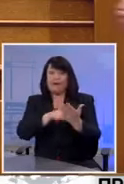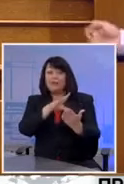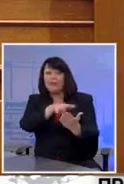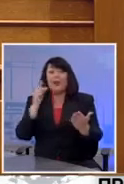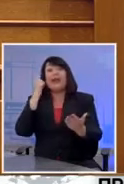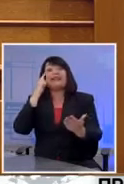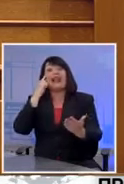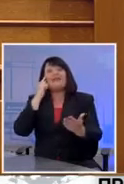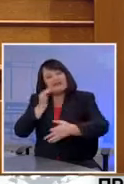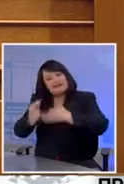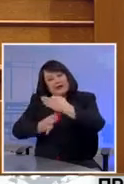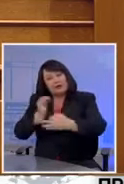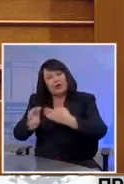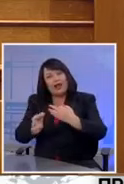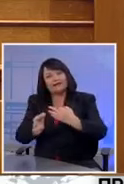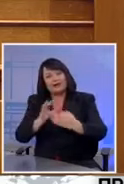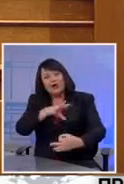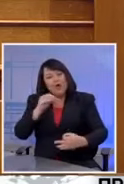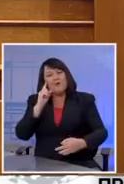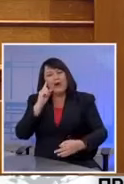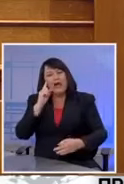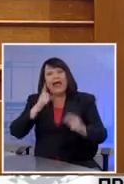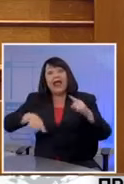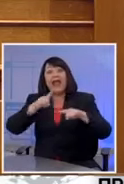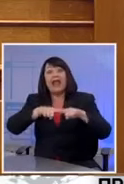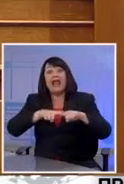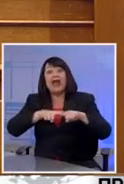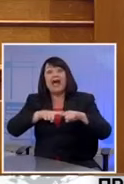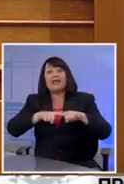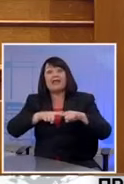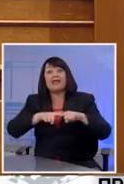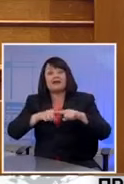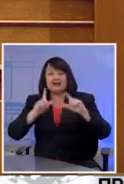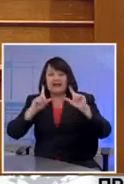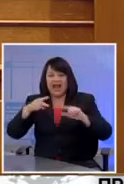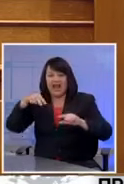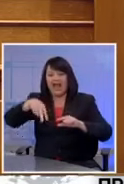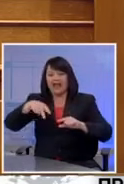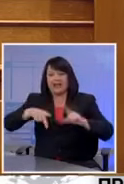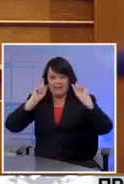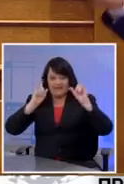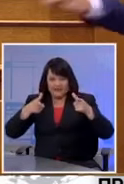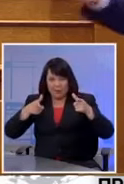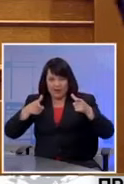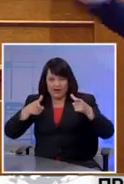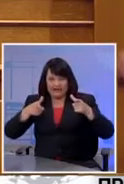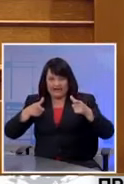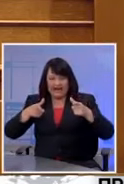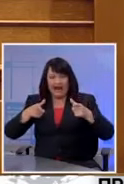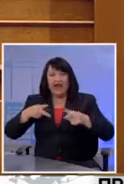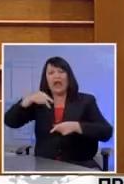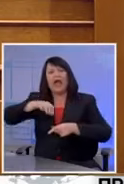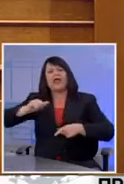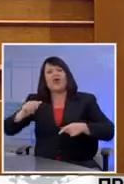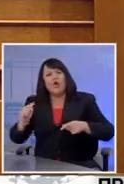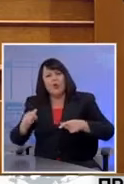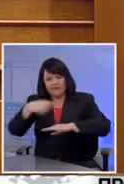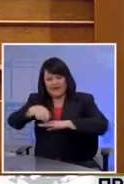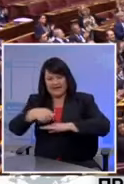καταλαβαίνετε κιόλας. Αλλά η χώρα αυτή δεν θα γίνει λαϊκή δημοκρατία. Λαϊκά δικαστήρια εδώ πέρα δεν θα στηθούν.